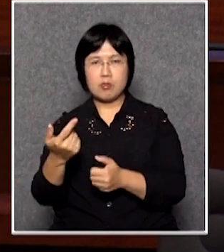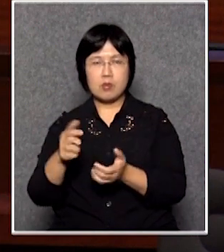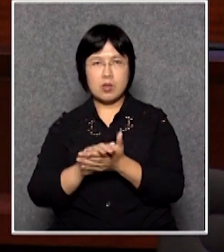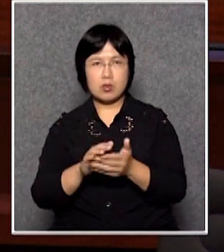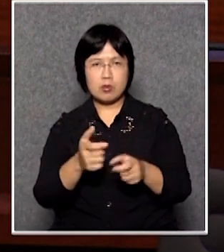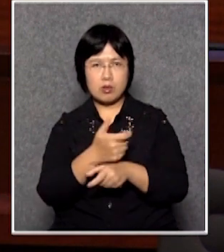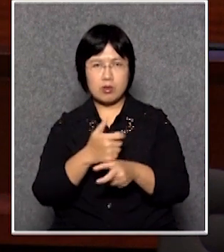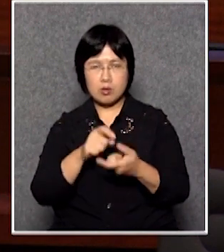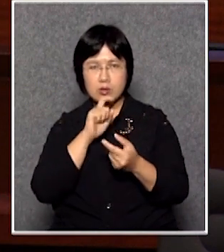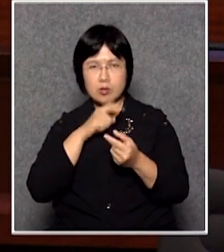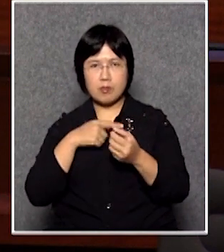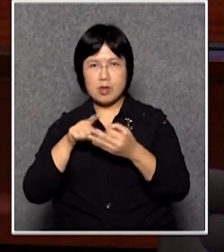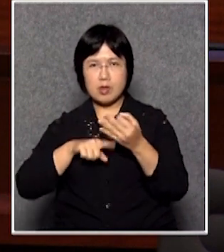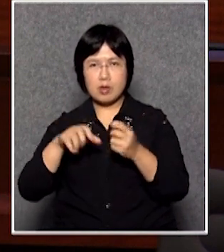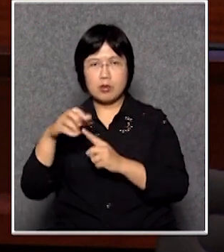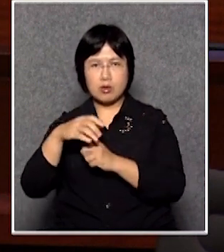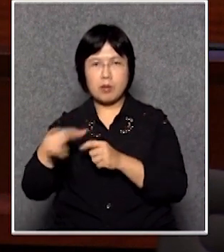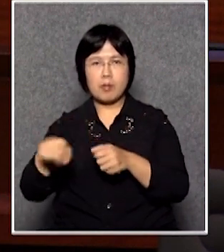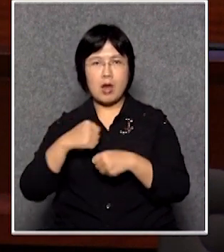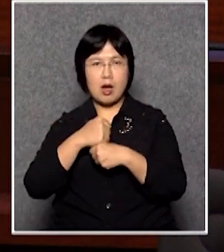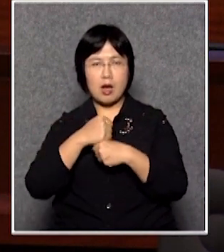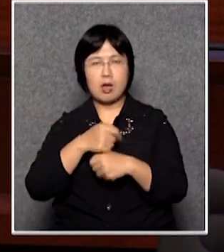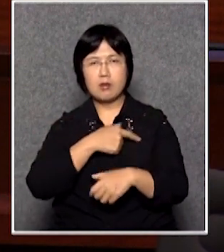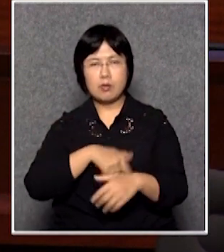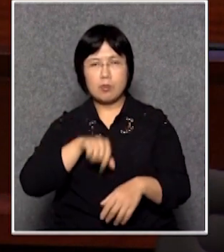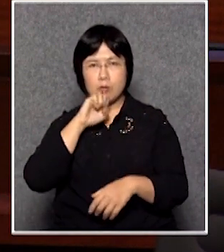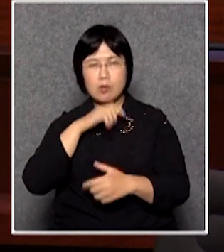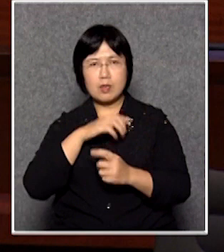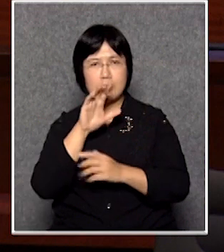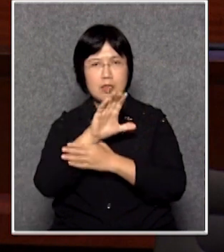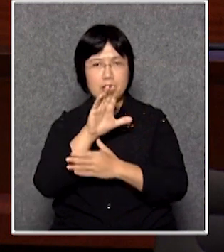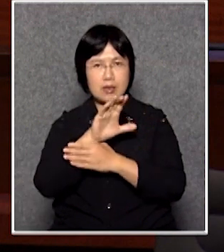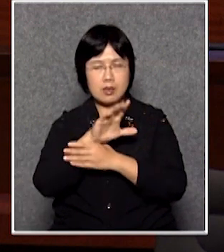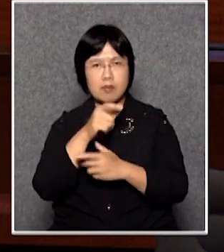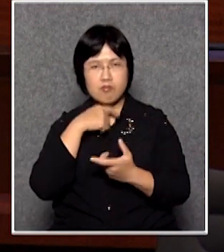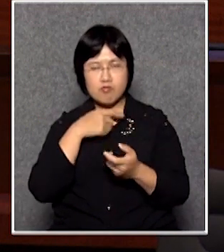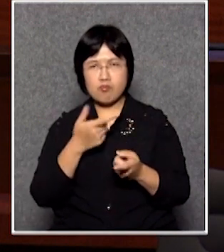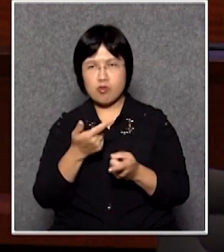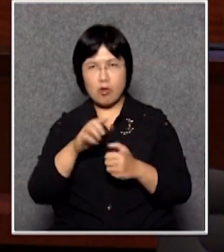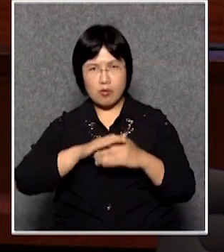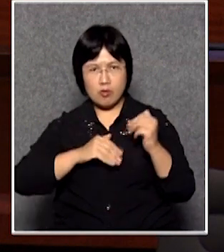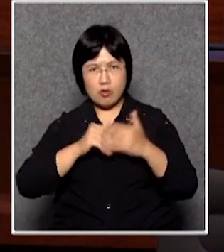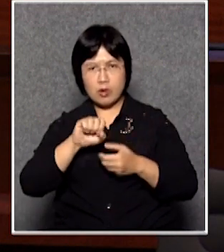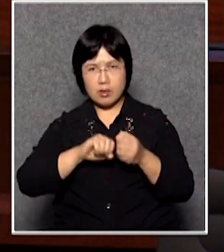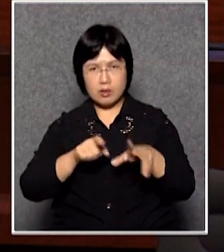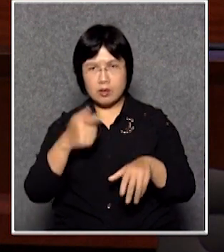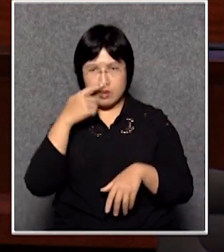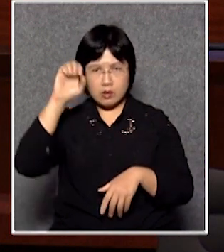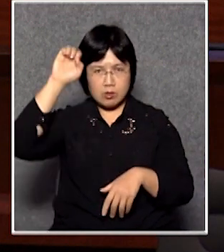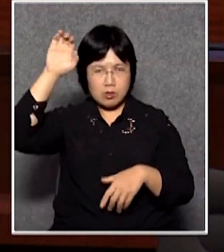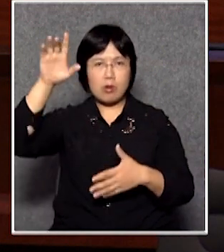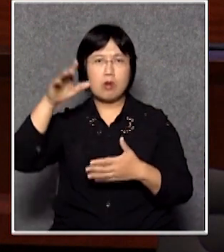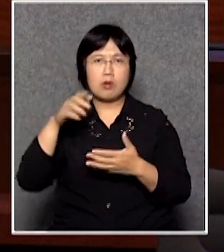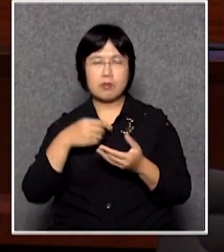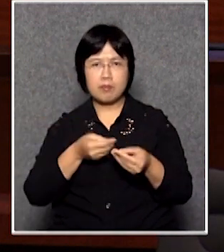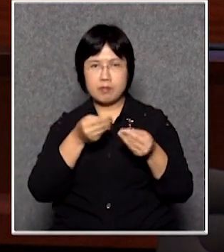背景的鍾兆根議員和馬逢國議員都指出，電影製作使用大量科技，所以創意香港應該歸於